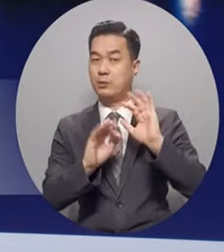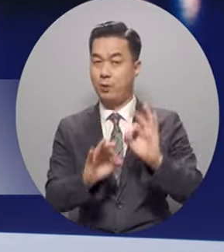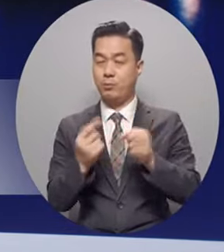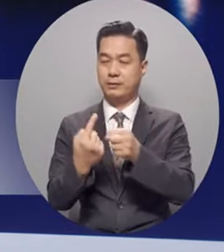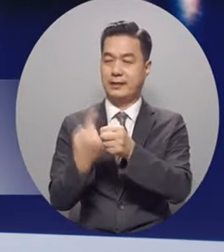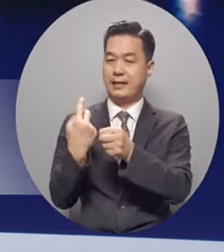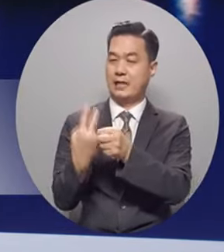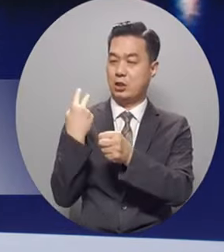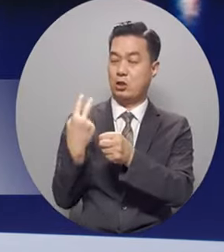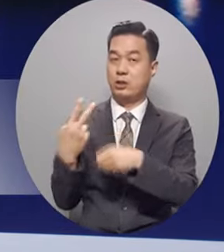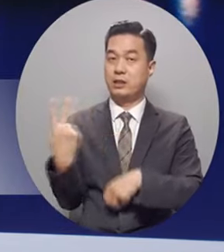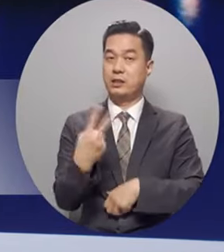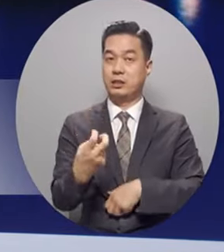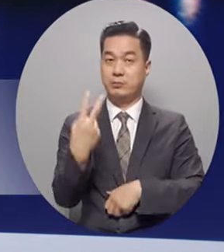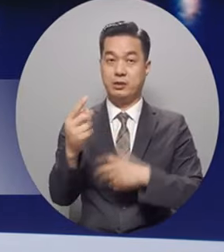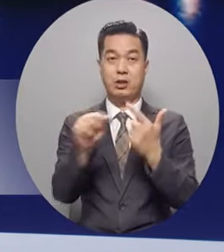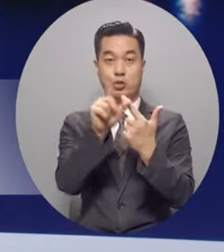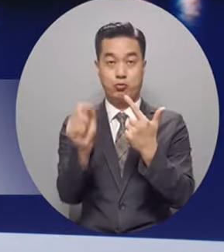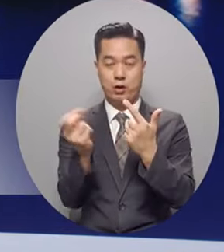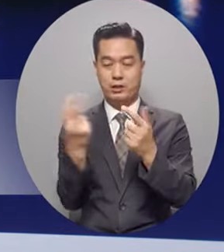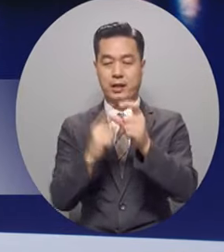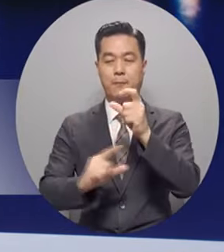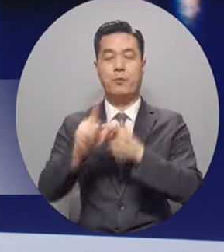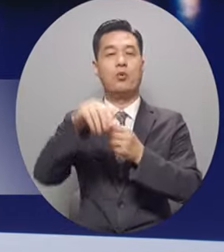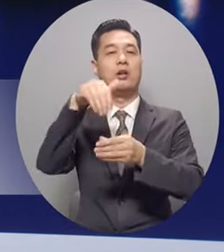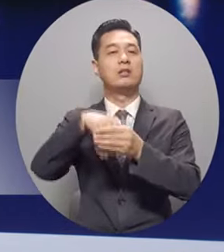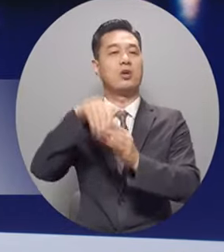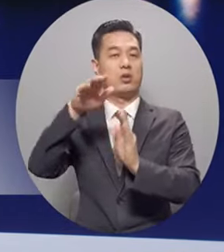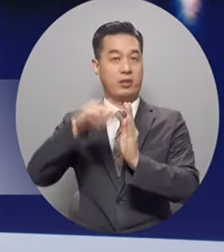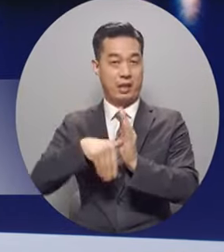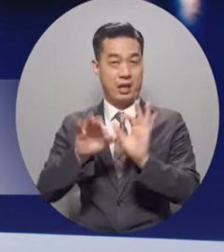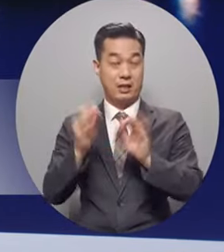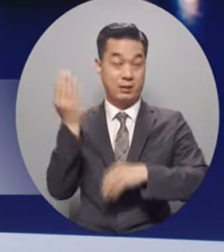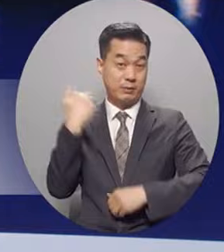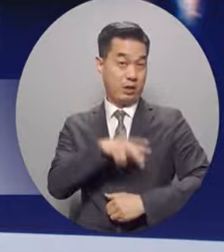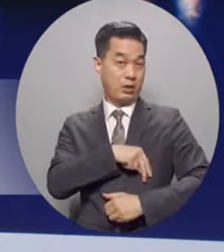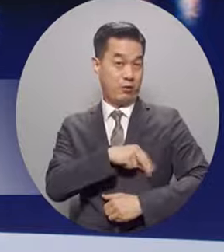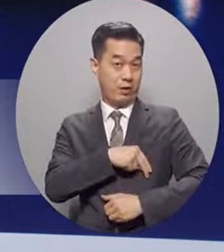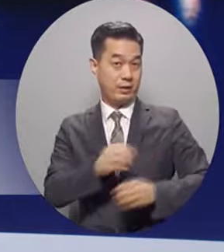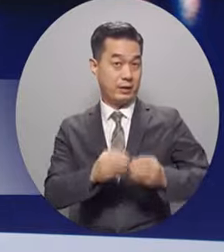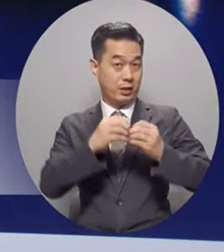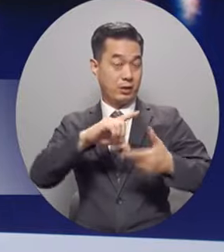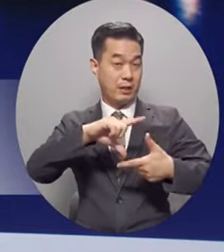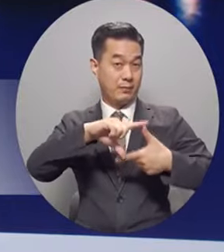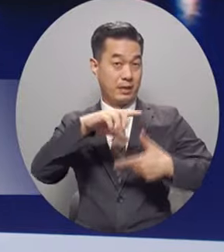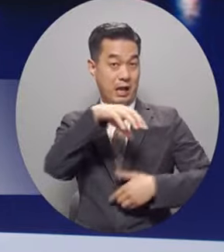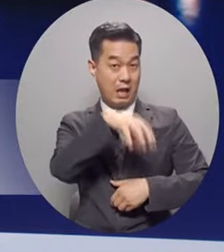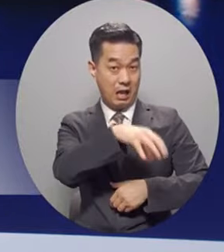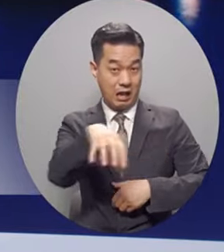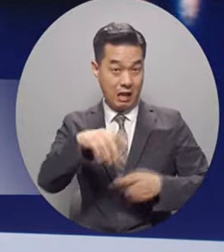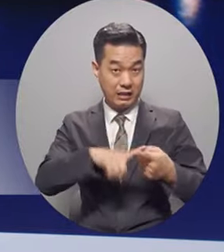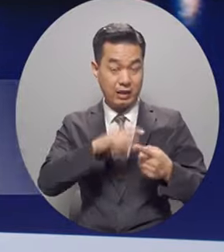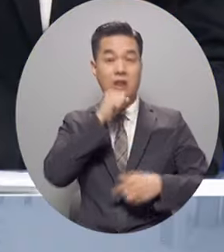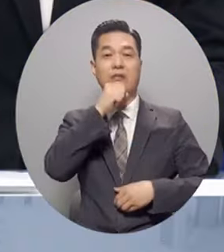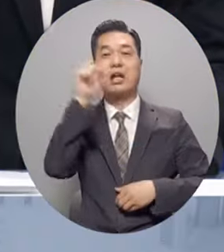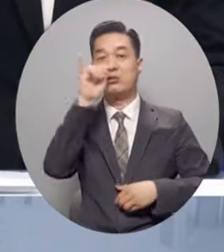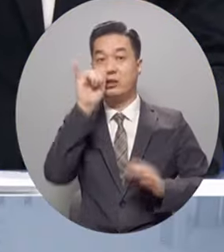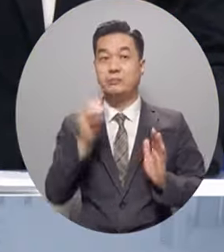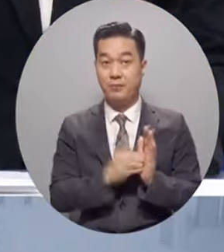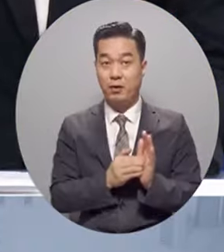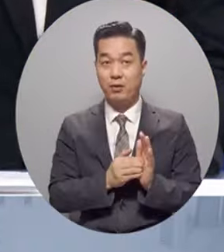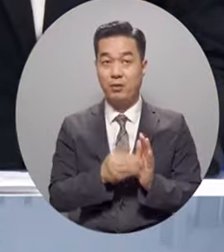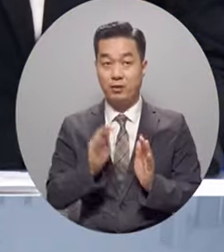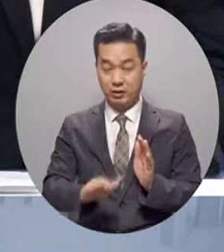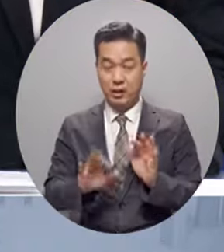그러니까 2022년 6월 재보궐 선거 당시에 김전 의원은 경남창원 의창구 공천이 됐었고 당선이 됐었죠 근데 이제